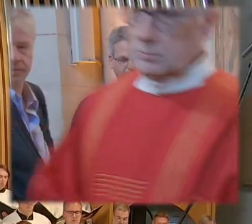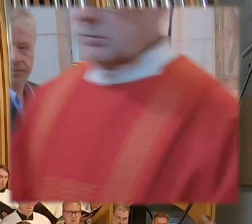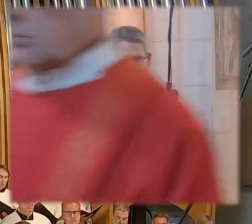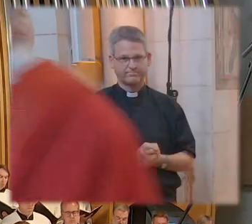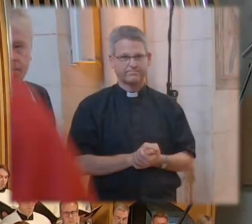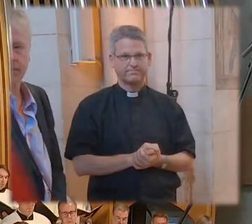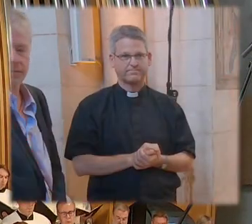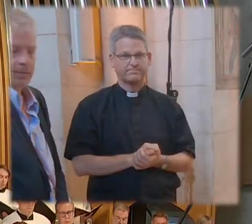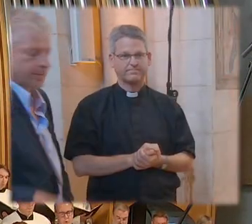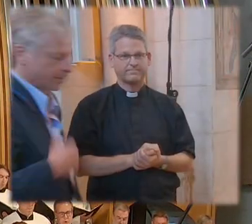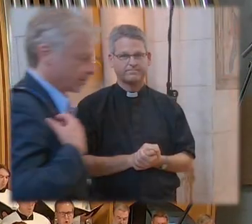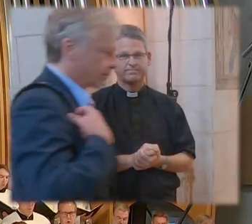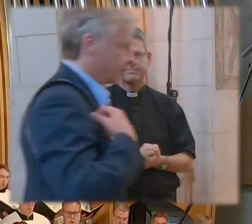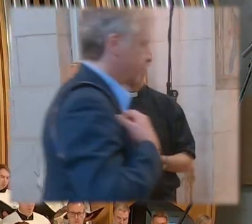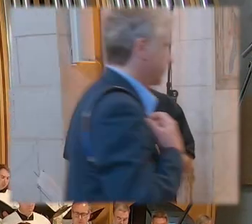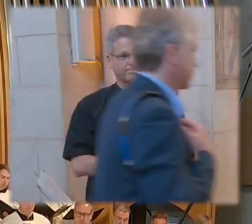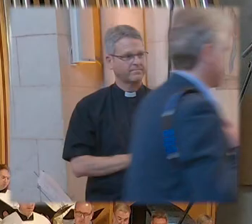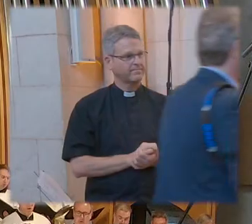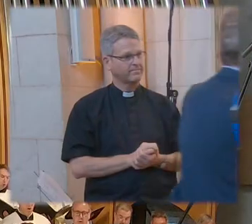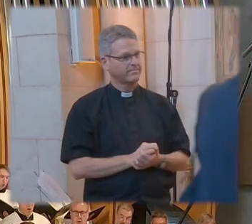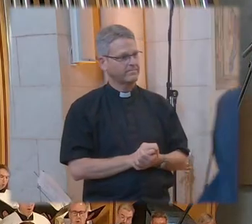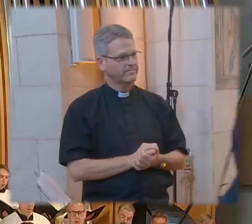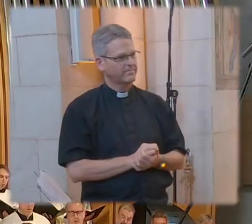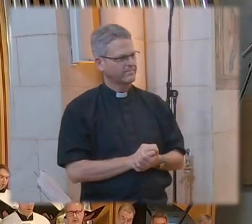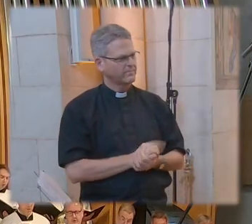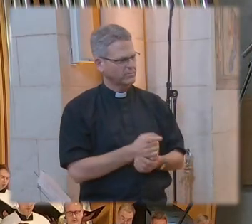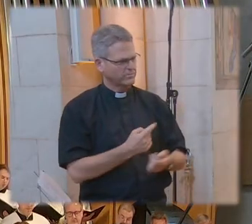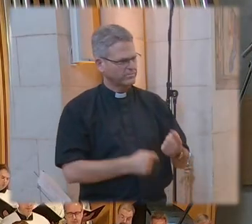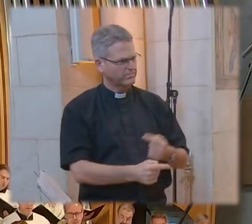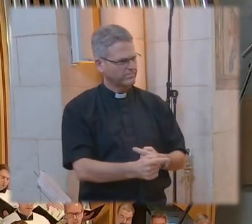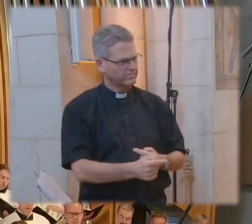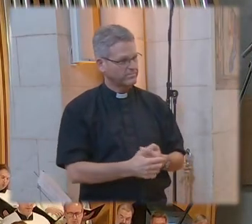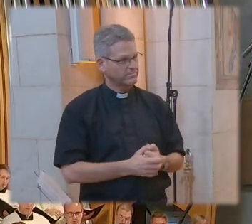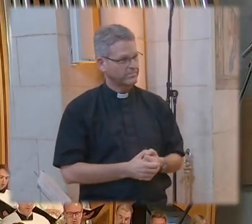Bischof selbst komponiert wurde. Der Text stammt von Ingvar Scholz.